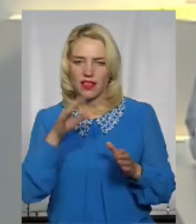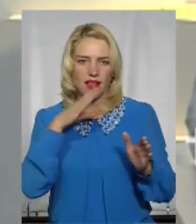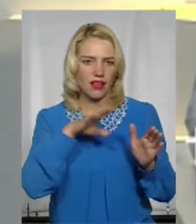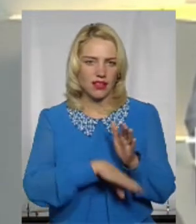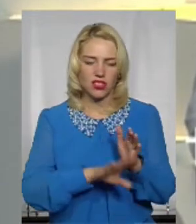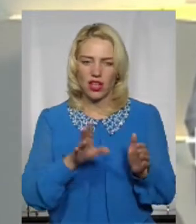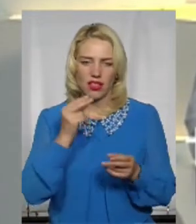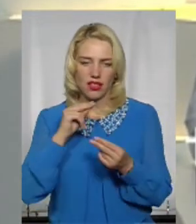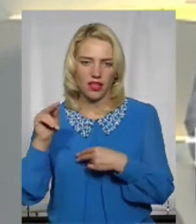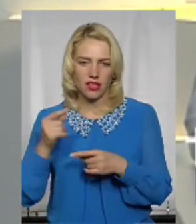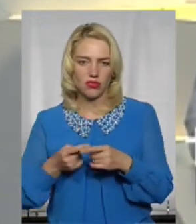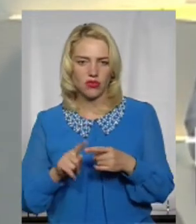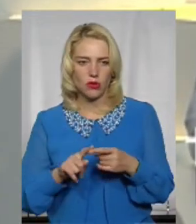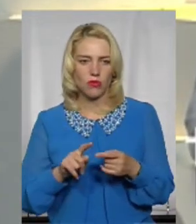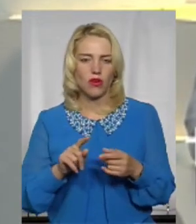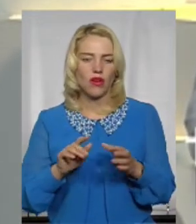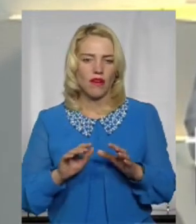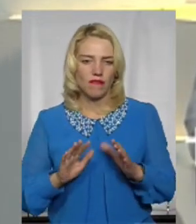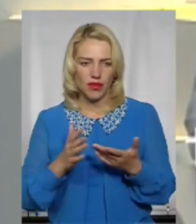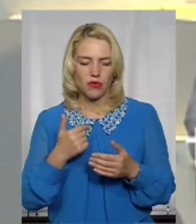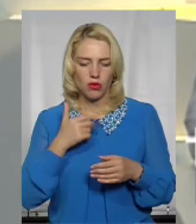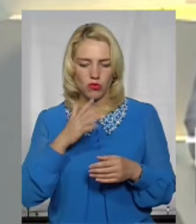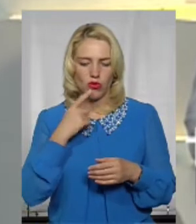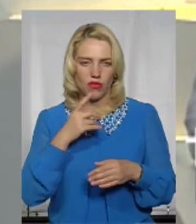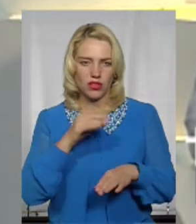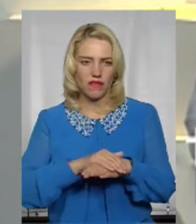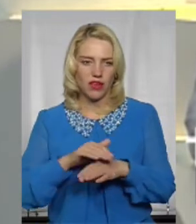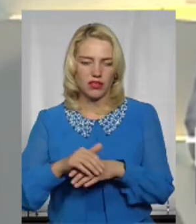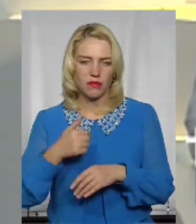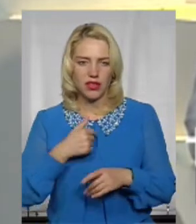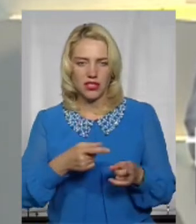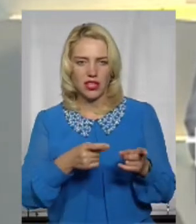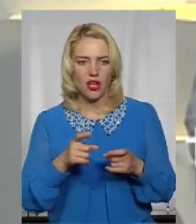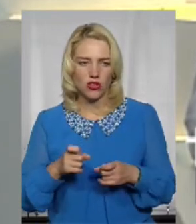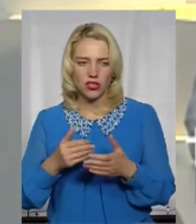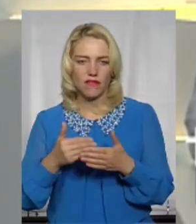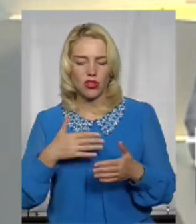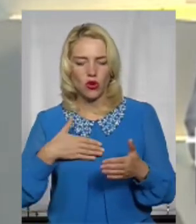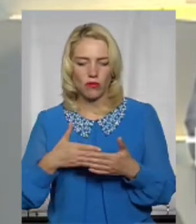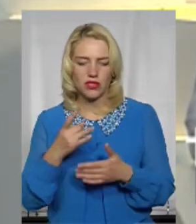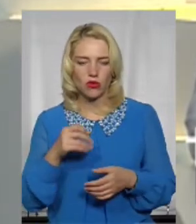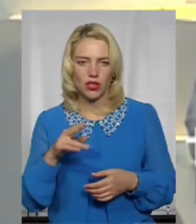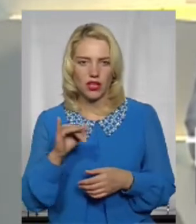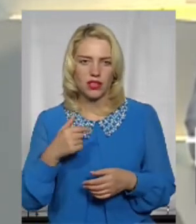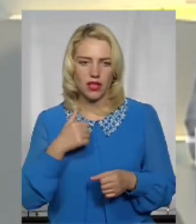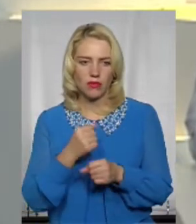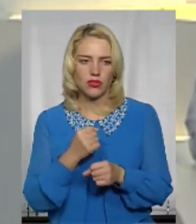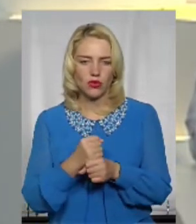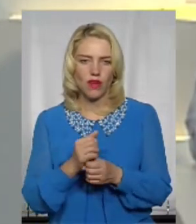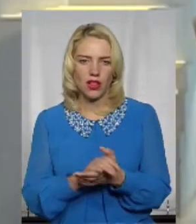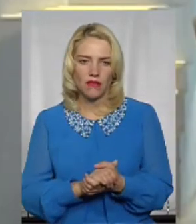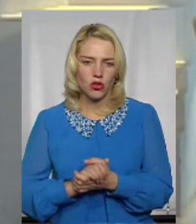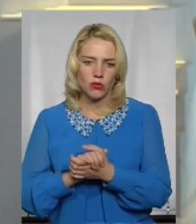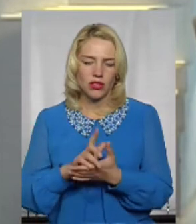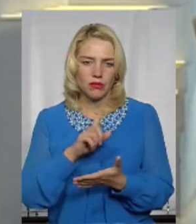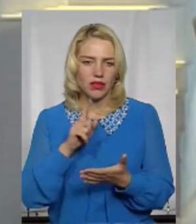випадку. Я буду говорити фактами. Мене залучили, ще будучи, як я казала, від громадської ради, я працювала в комітеті